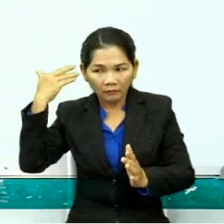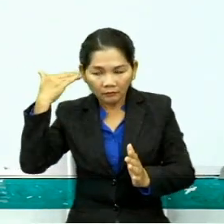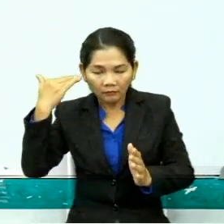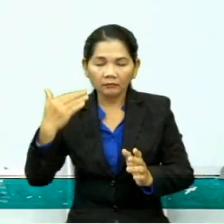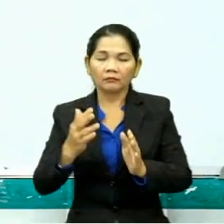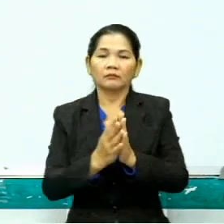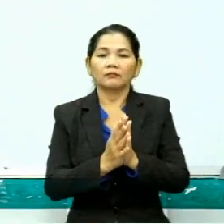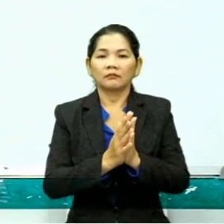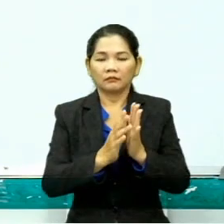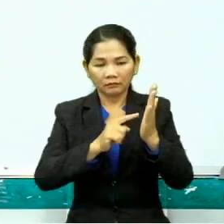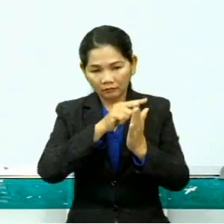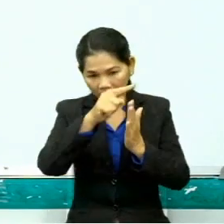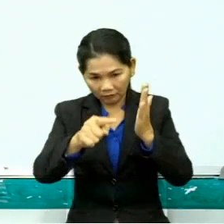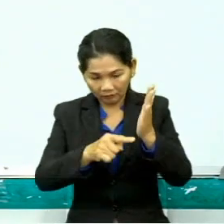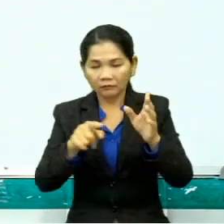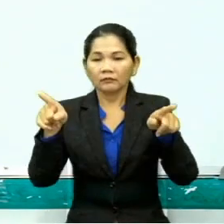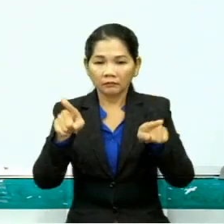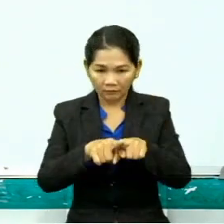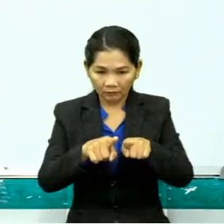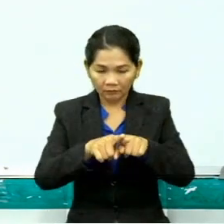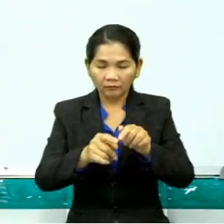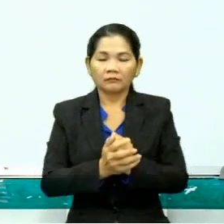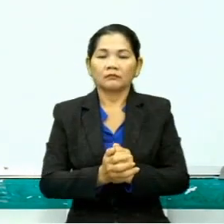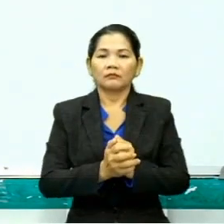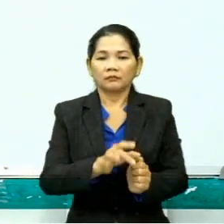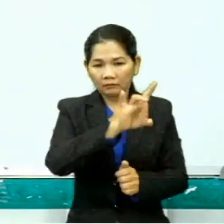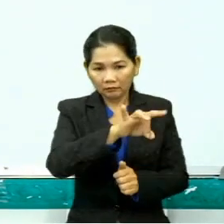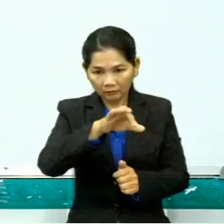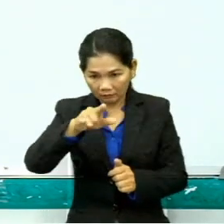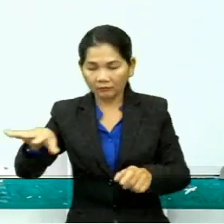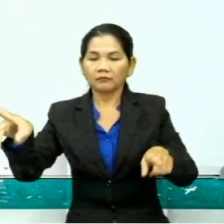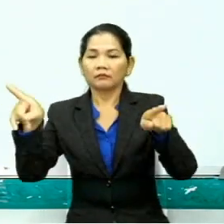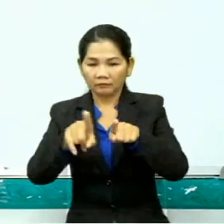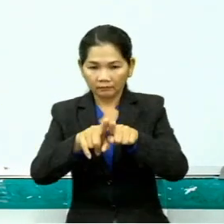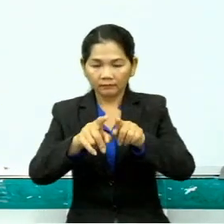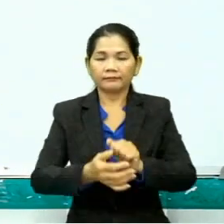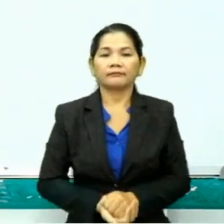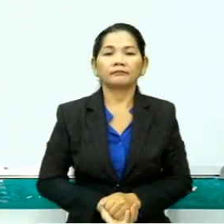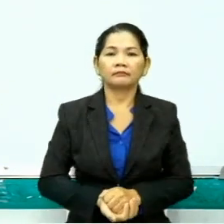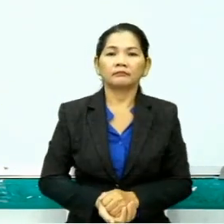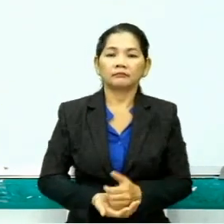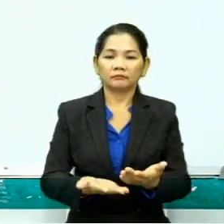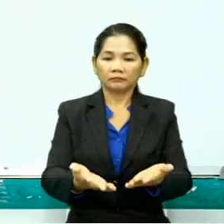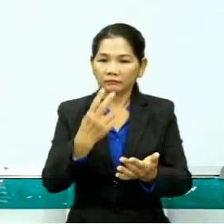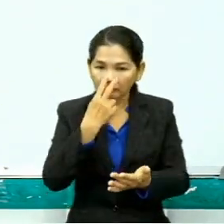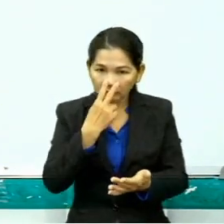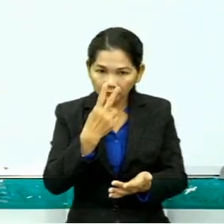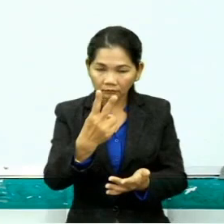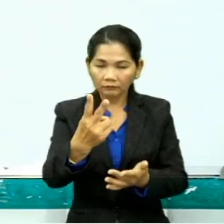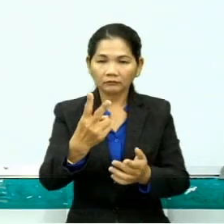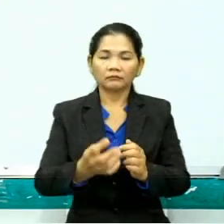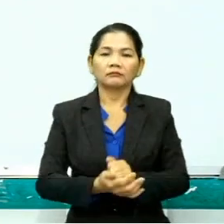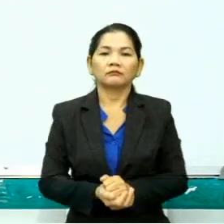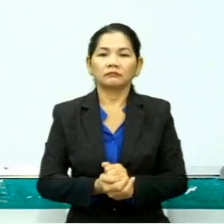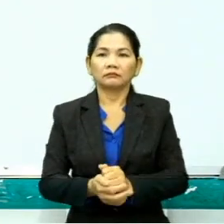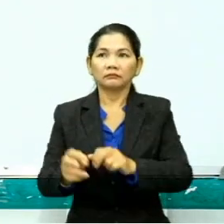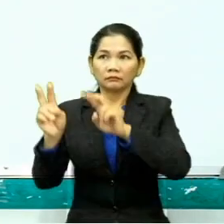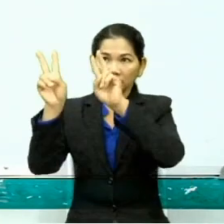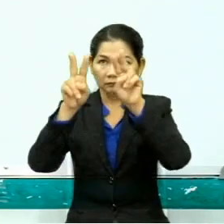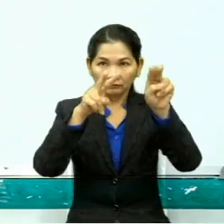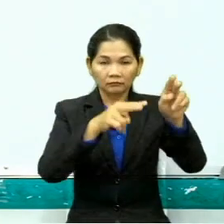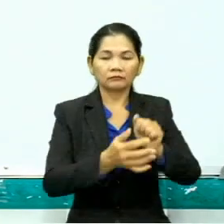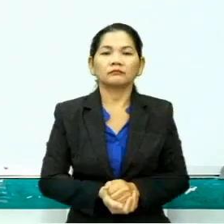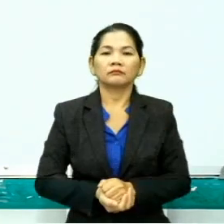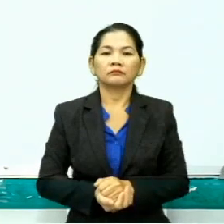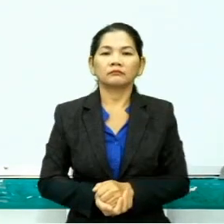sạ chà đôi khi rồi có chuyện chuyện đẹp và có đốt đôi khi là có mà lấy con mưa mở bị test trò nè chừng